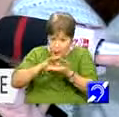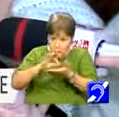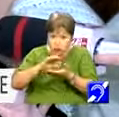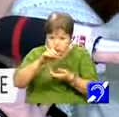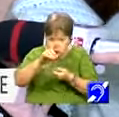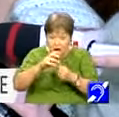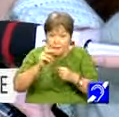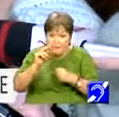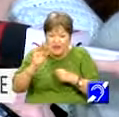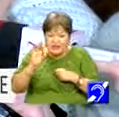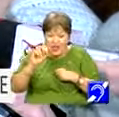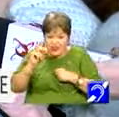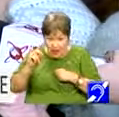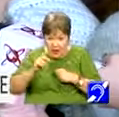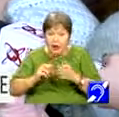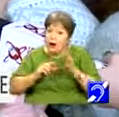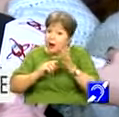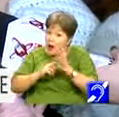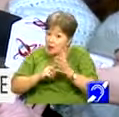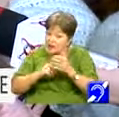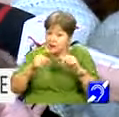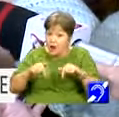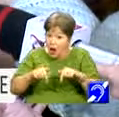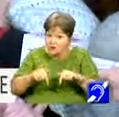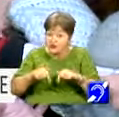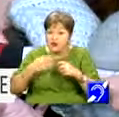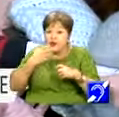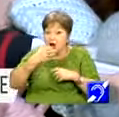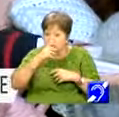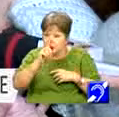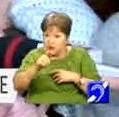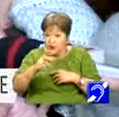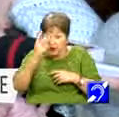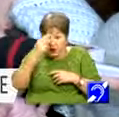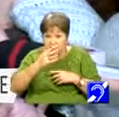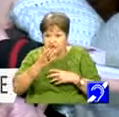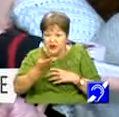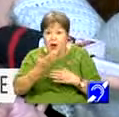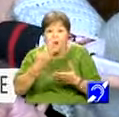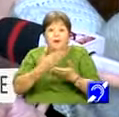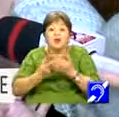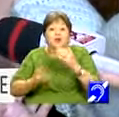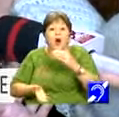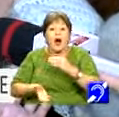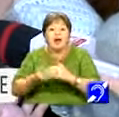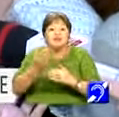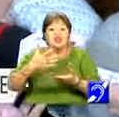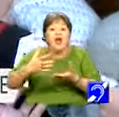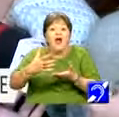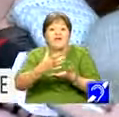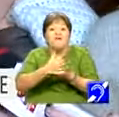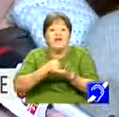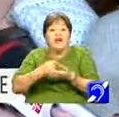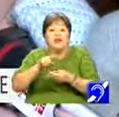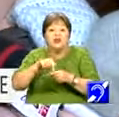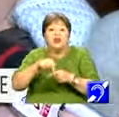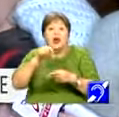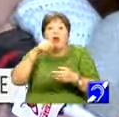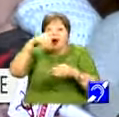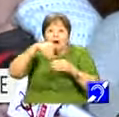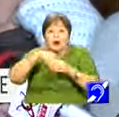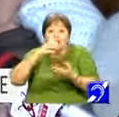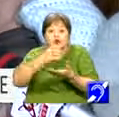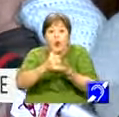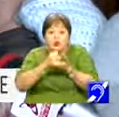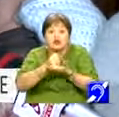noile am prezentat azi interlocutorilor pentru a crește veniturile statului care a fost lovit ce vorba